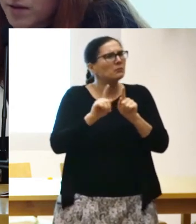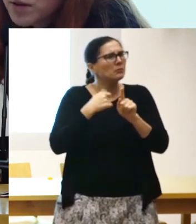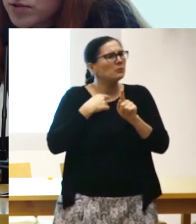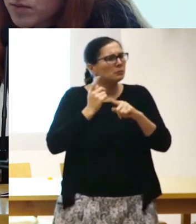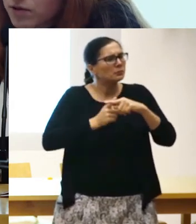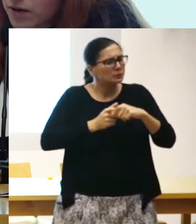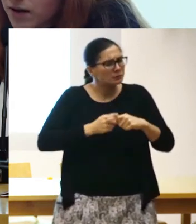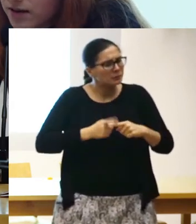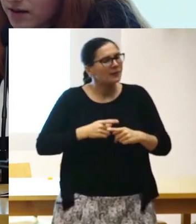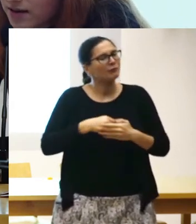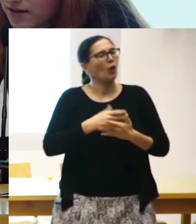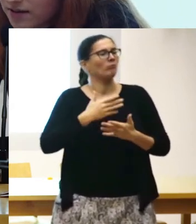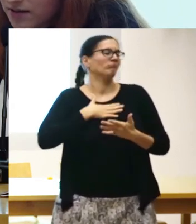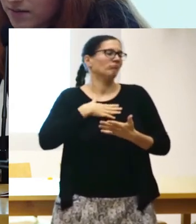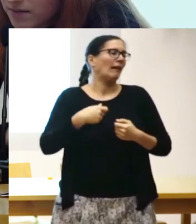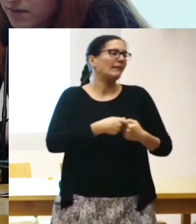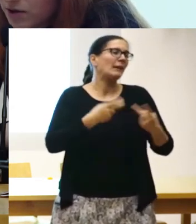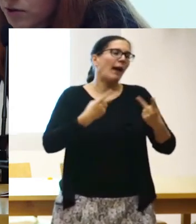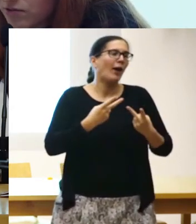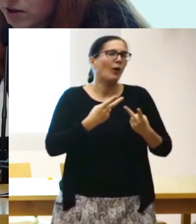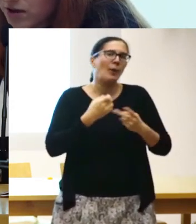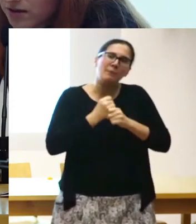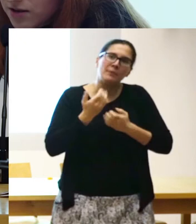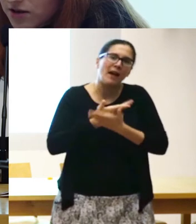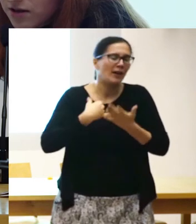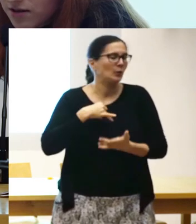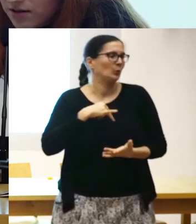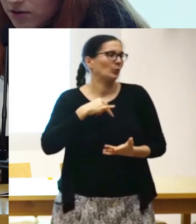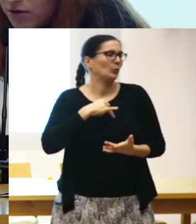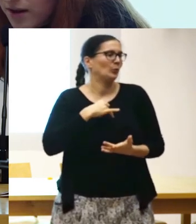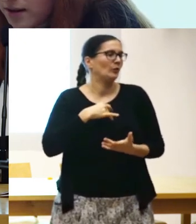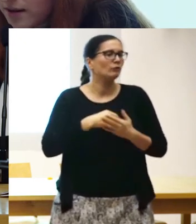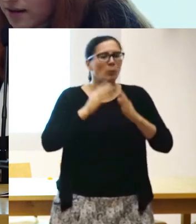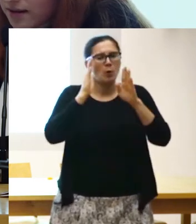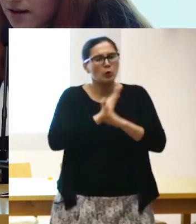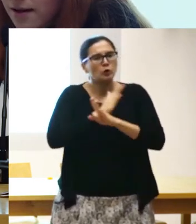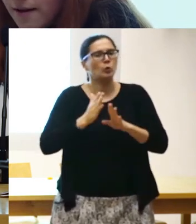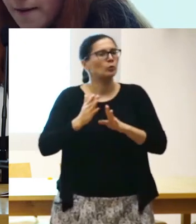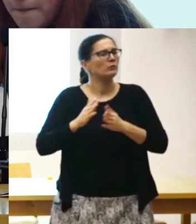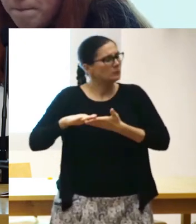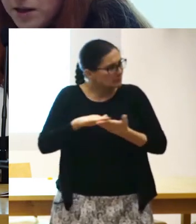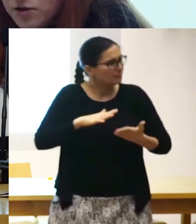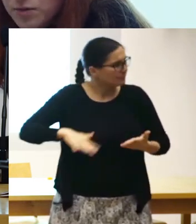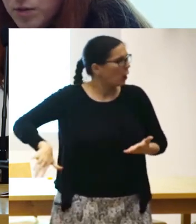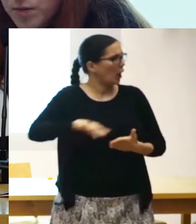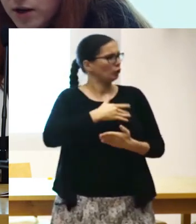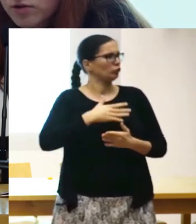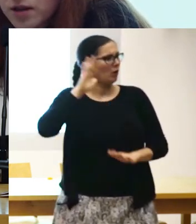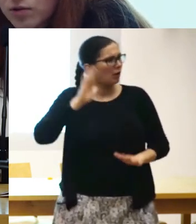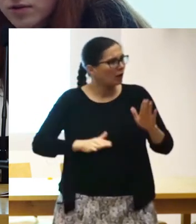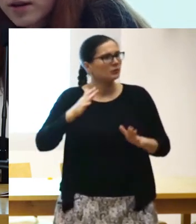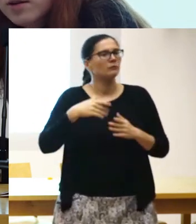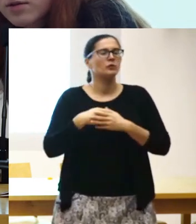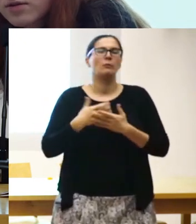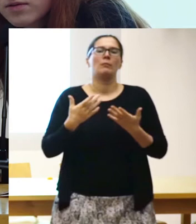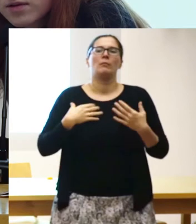je to zajímavý způsob fungování, kdy rozhodnutí se činí dohromady a když o sobě mluvíme jako